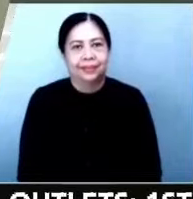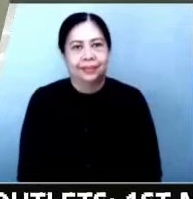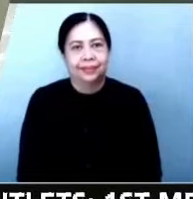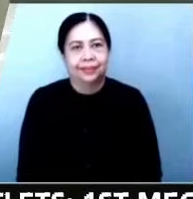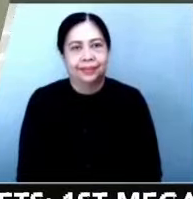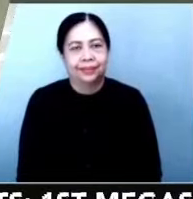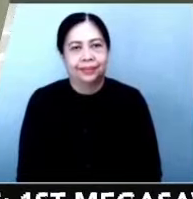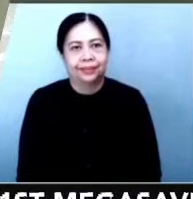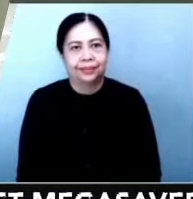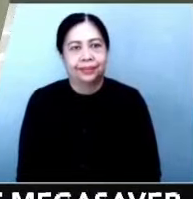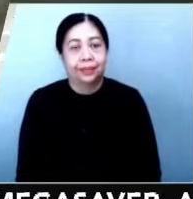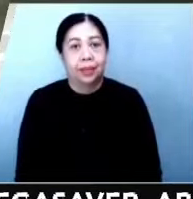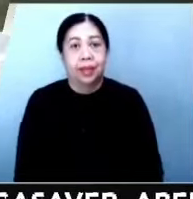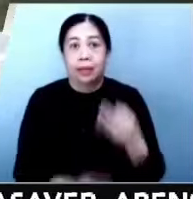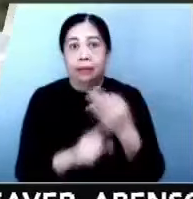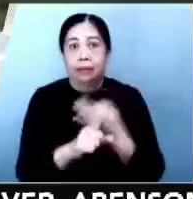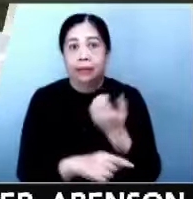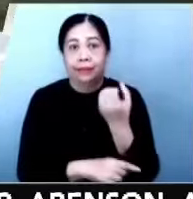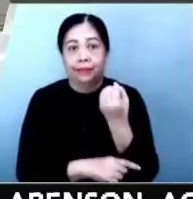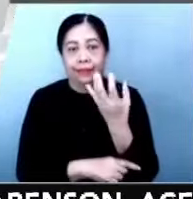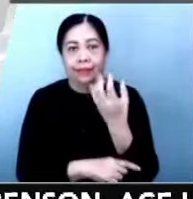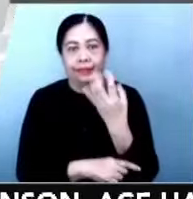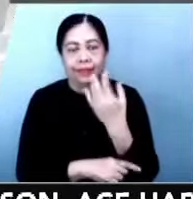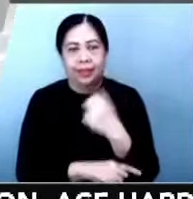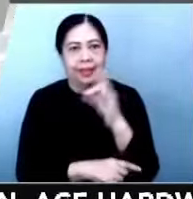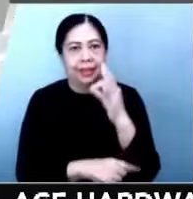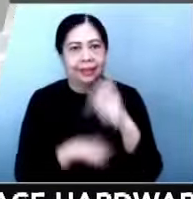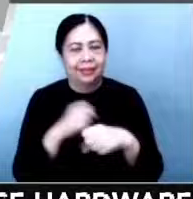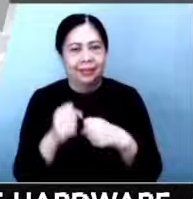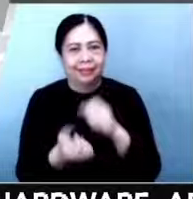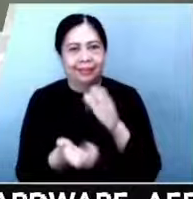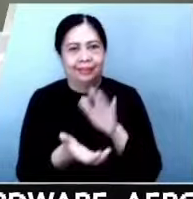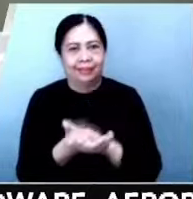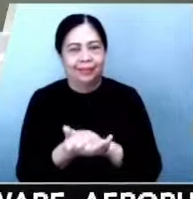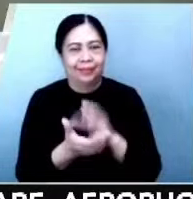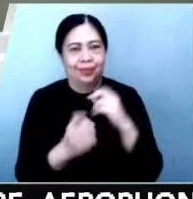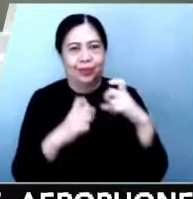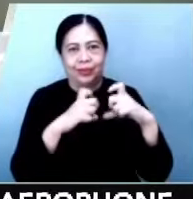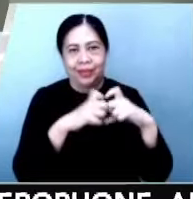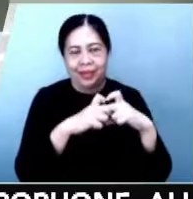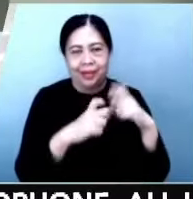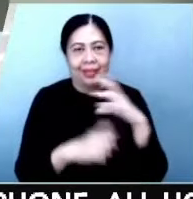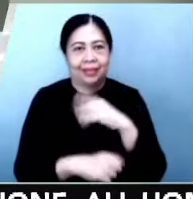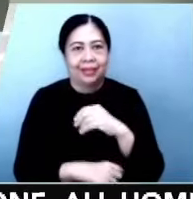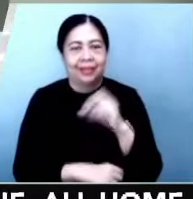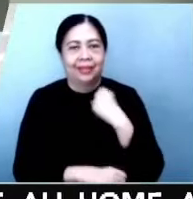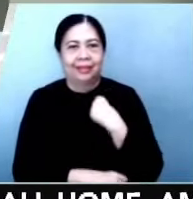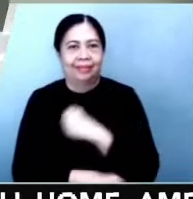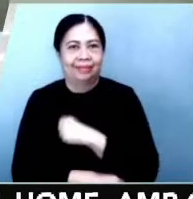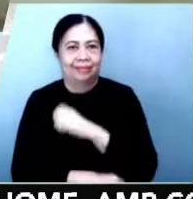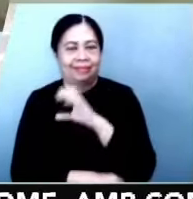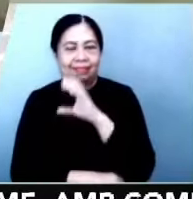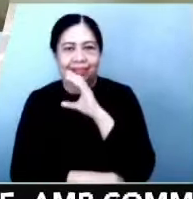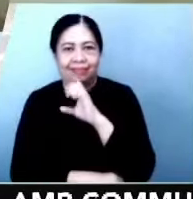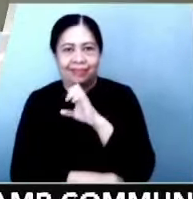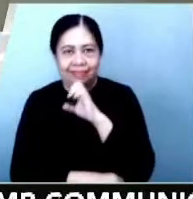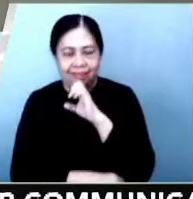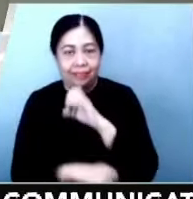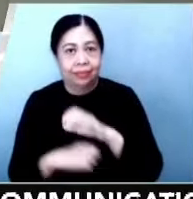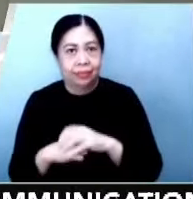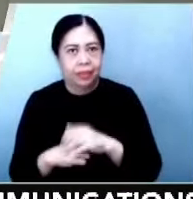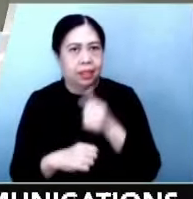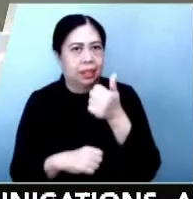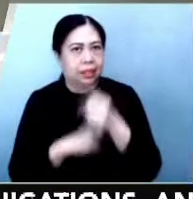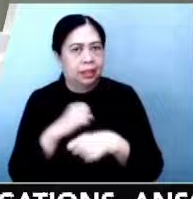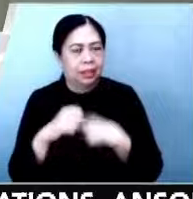Sa February 15, 9 years nang married sina Heart Evangelista at Senator Chiz Escudero. At 10 days bago